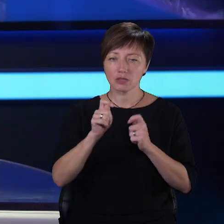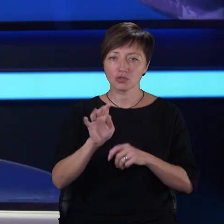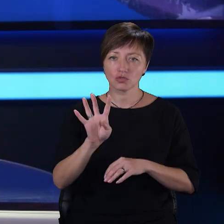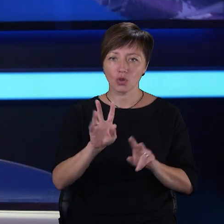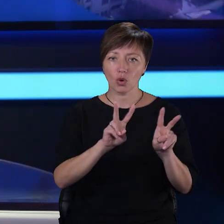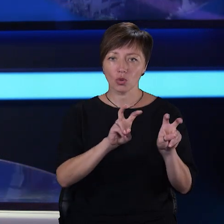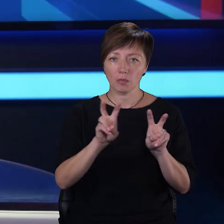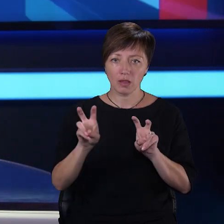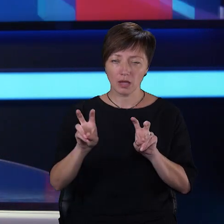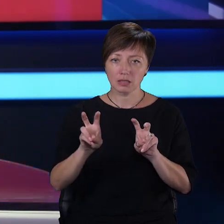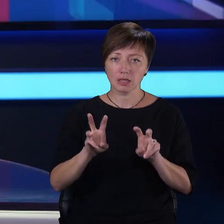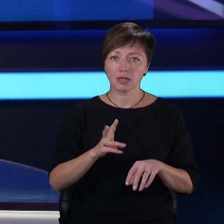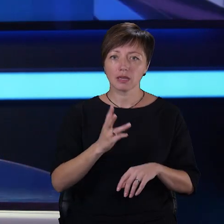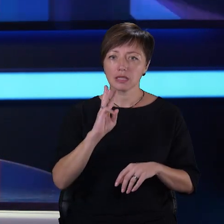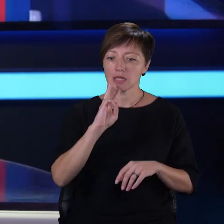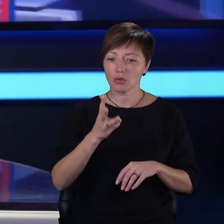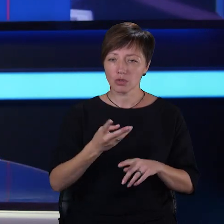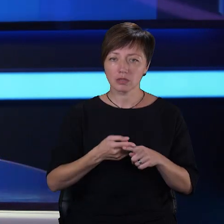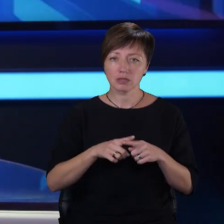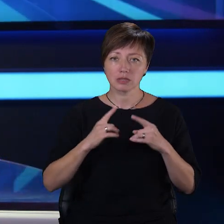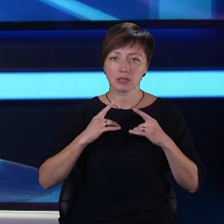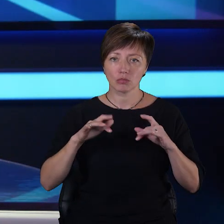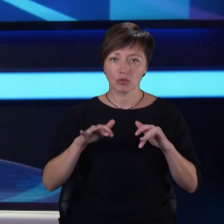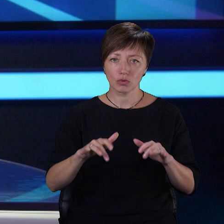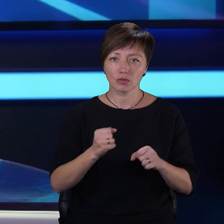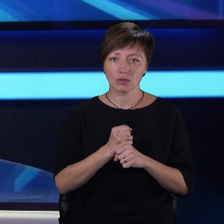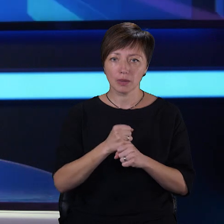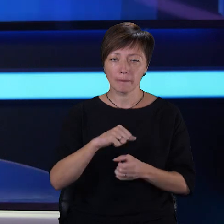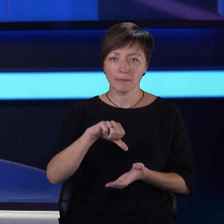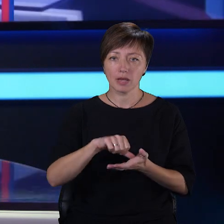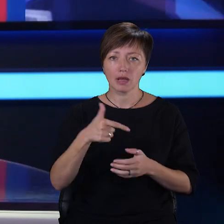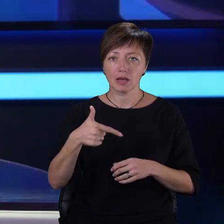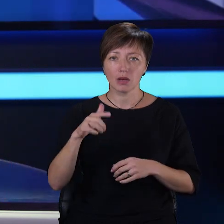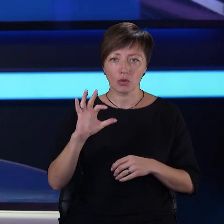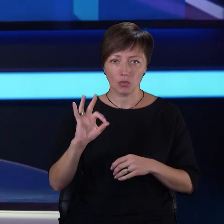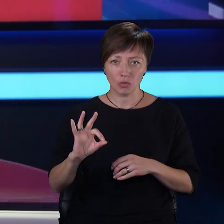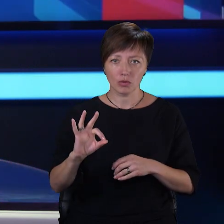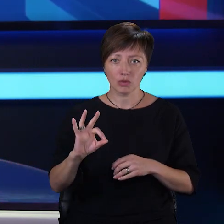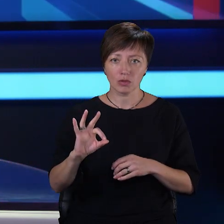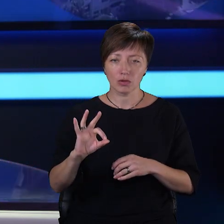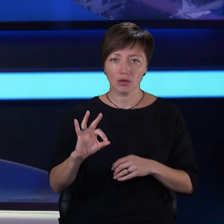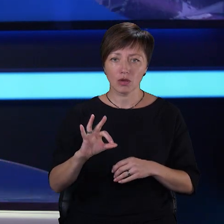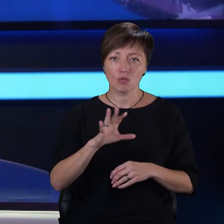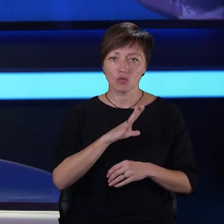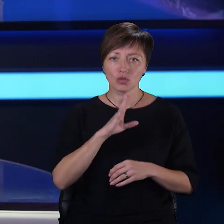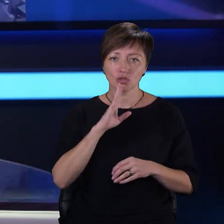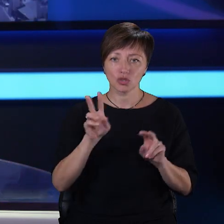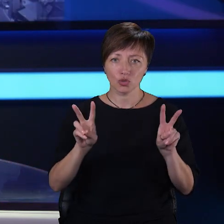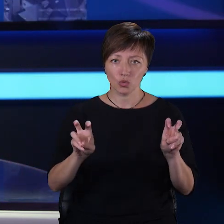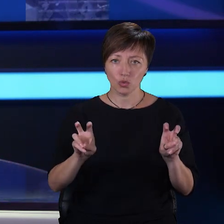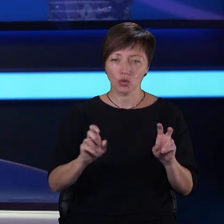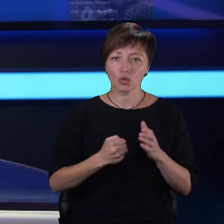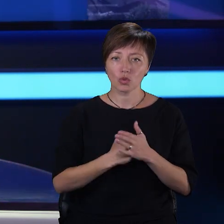4 номінаціях. Третій рік поспіль церемонію влаштовують представниці громадської організації «Бути жінкою».